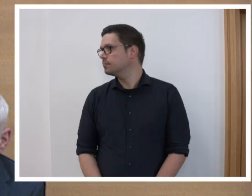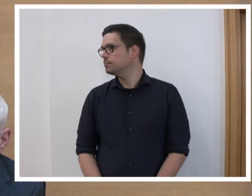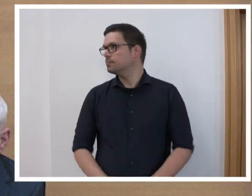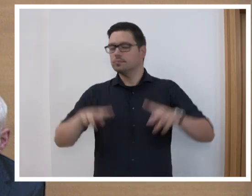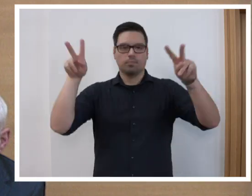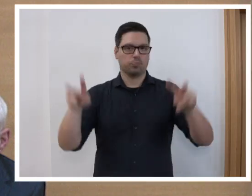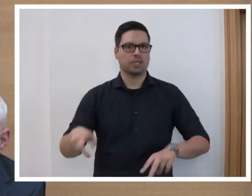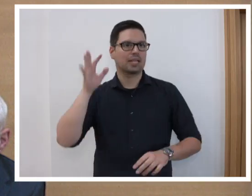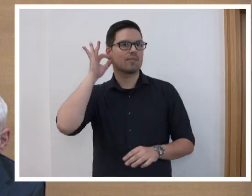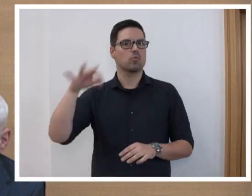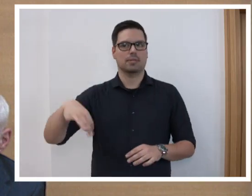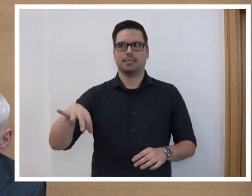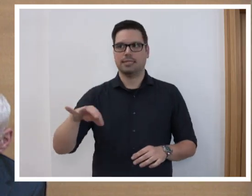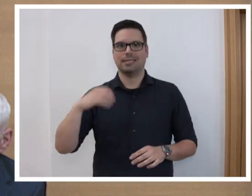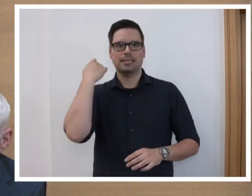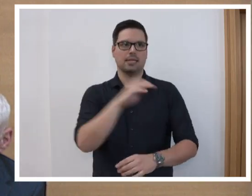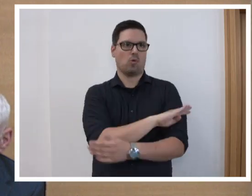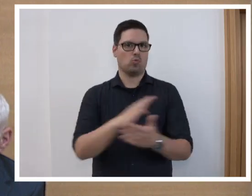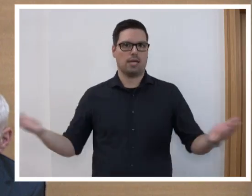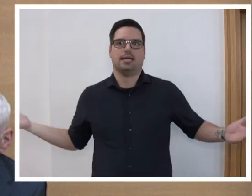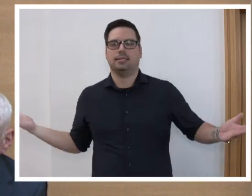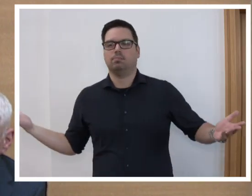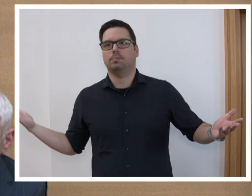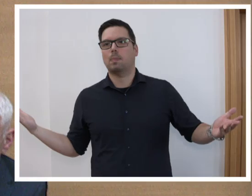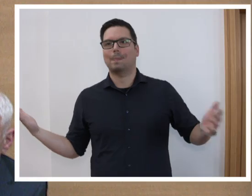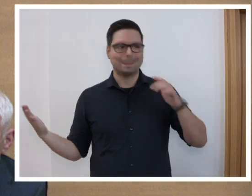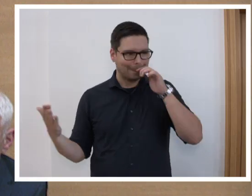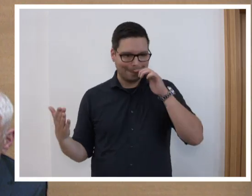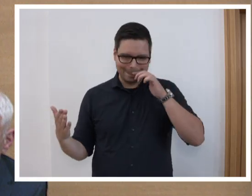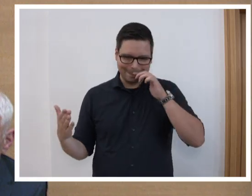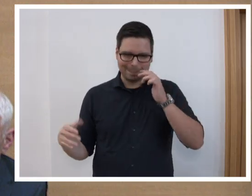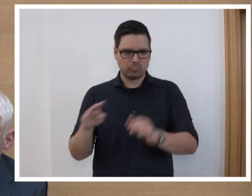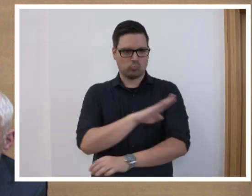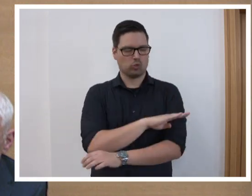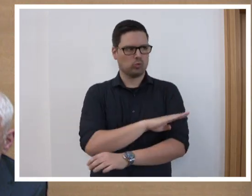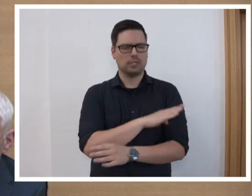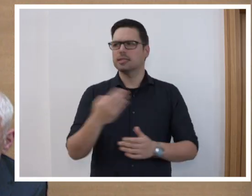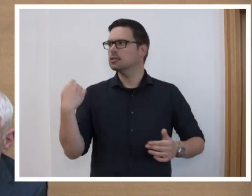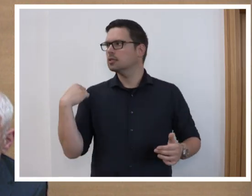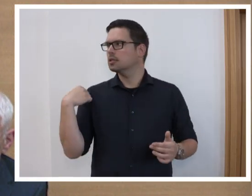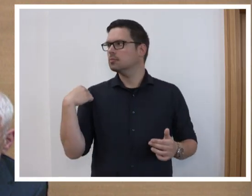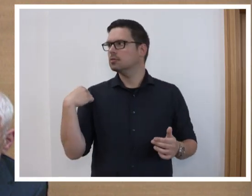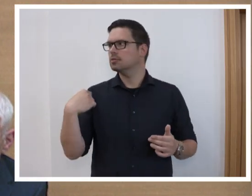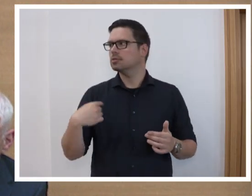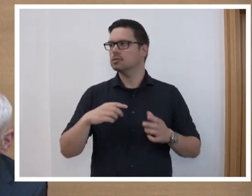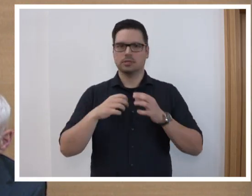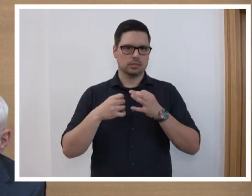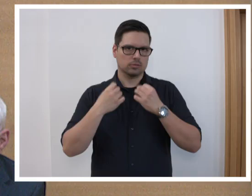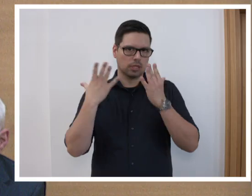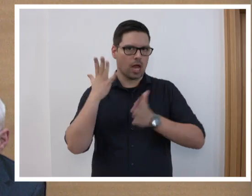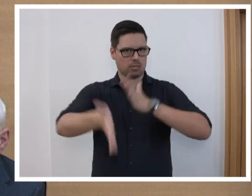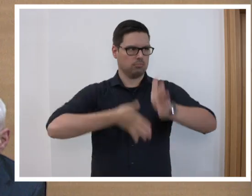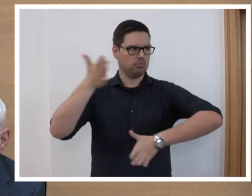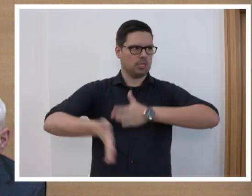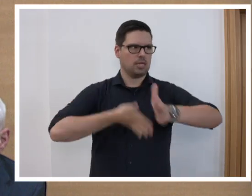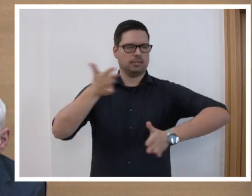Sehr geehrte Frau Präsidentin, liebe Kolleginnen und Kollegen, die Kollegin, die gerade eben sehr ausführlich auf das eingegangen